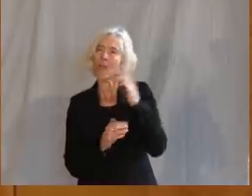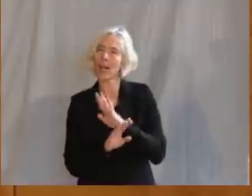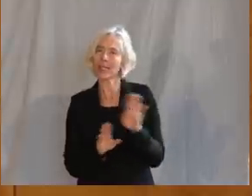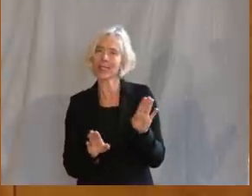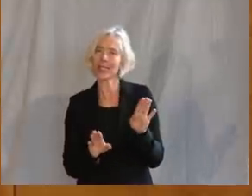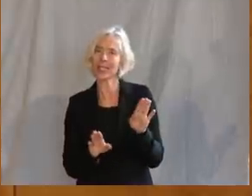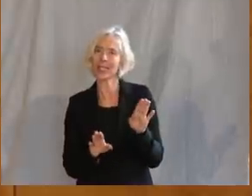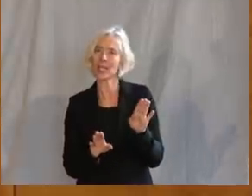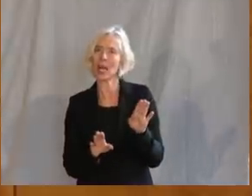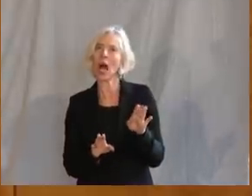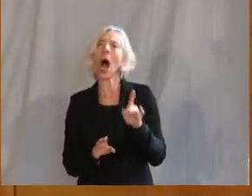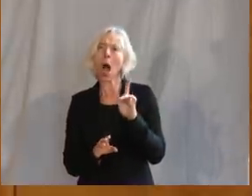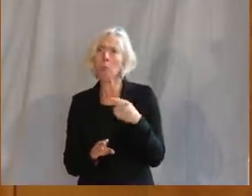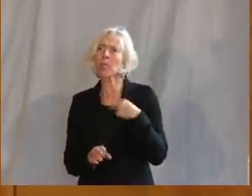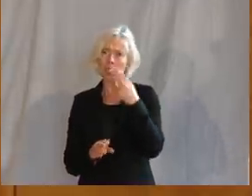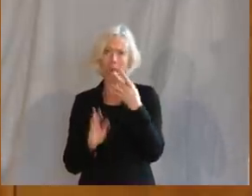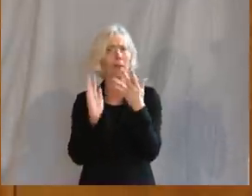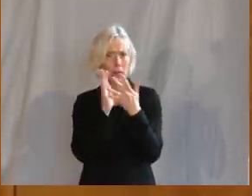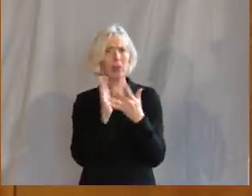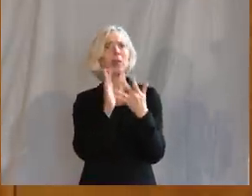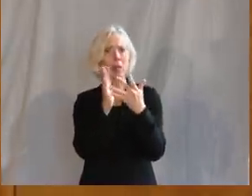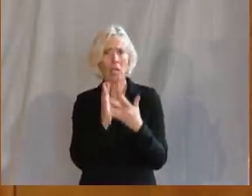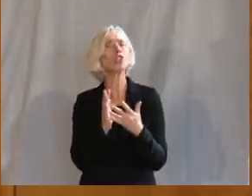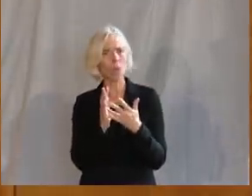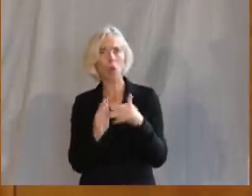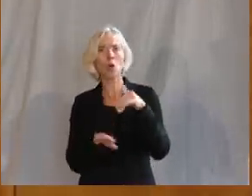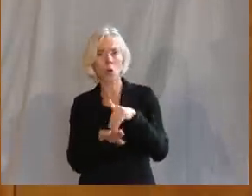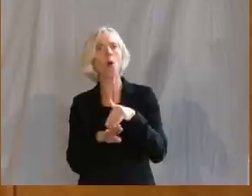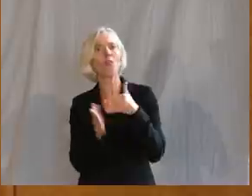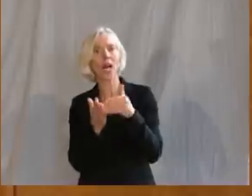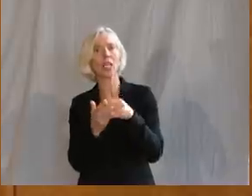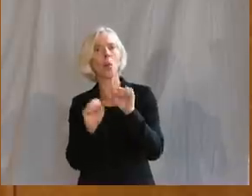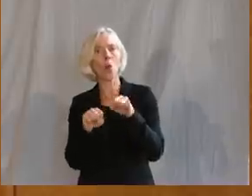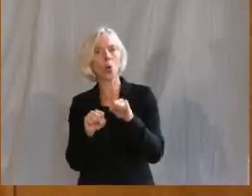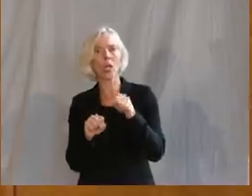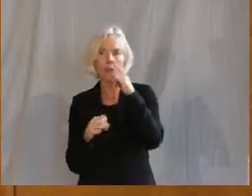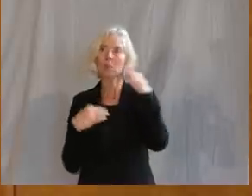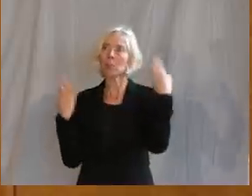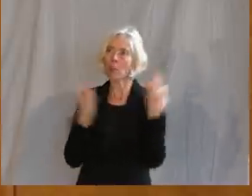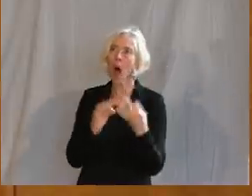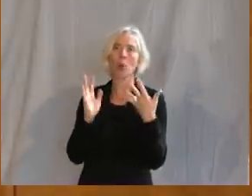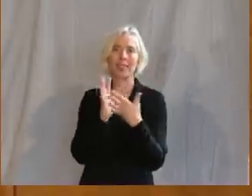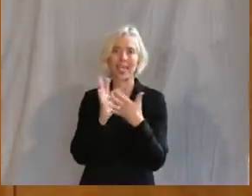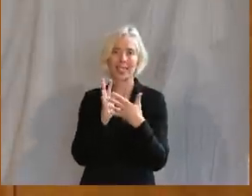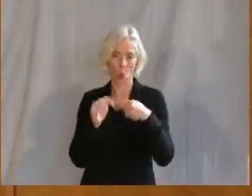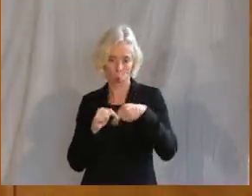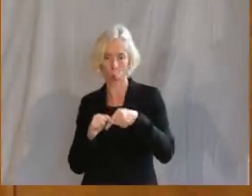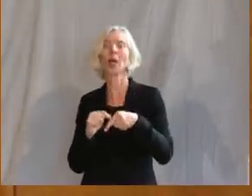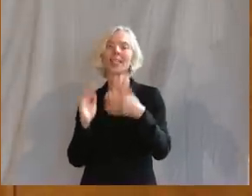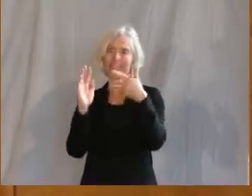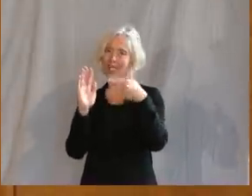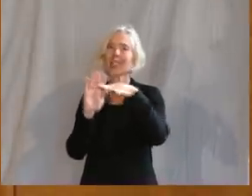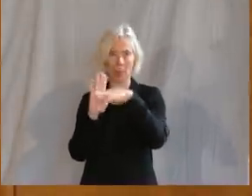die Zahlen schon ausgeschöpft werden. Das heißt, man kriegt noch Termine. Allerdings fahren wir tatsächlich an einem recht hohen Niveau. Das heißt, das Testzentrum wird auch